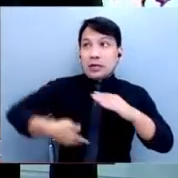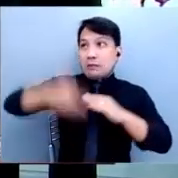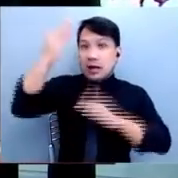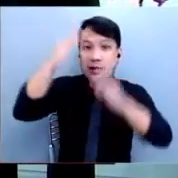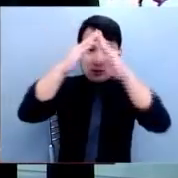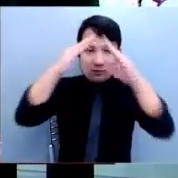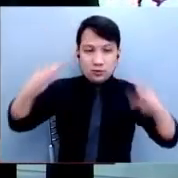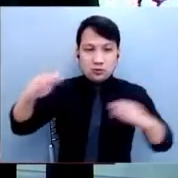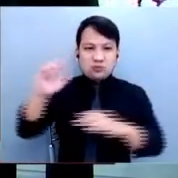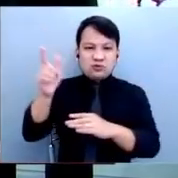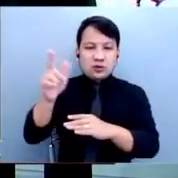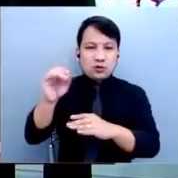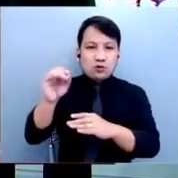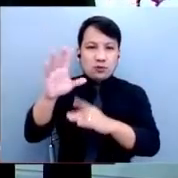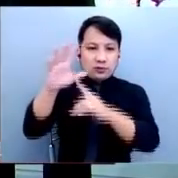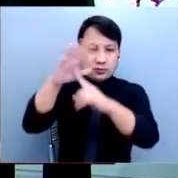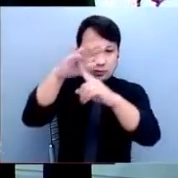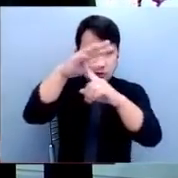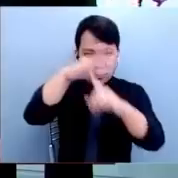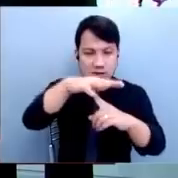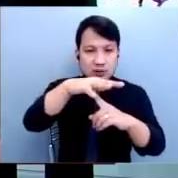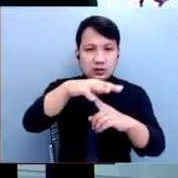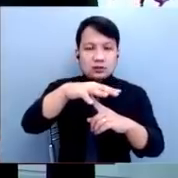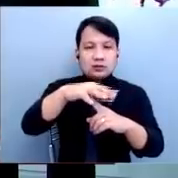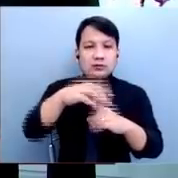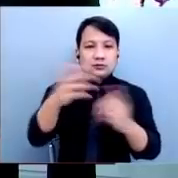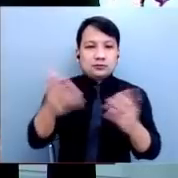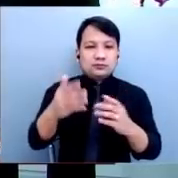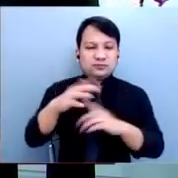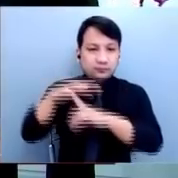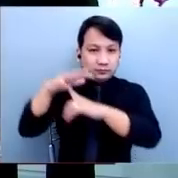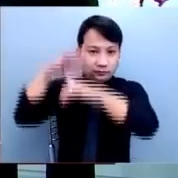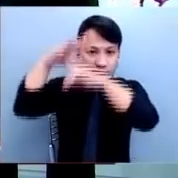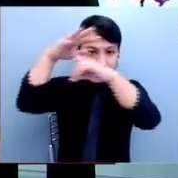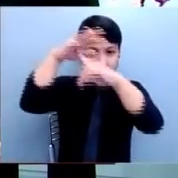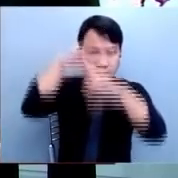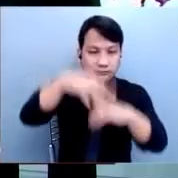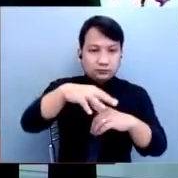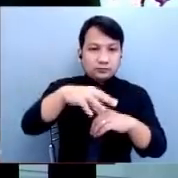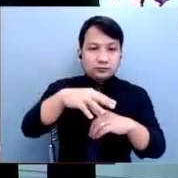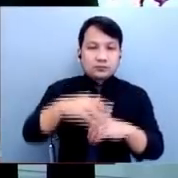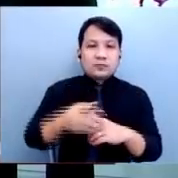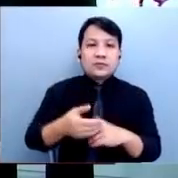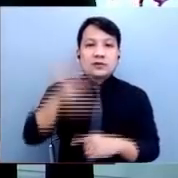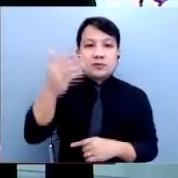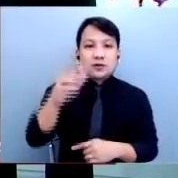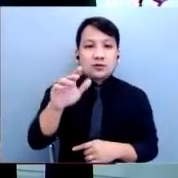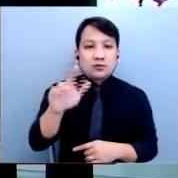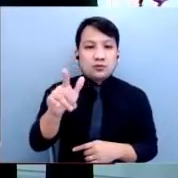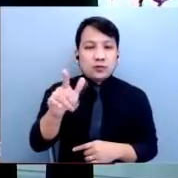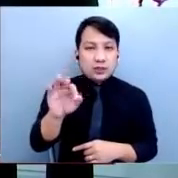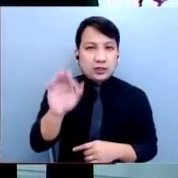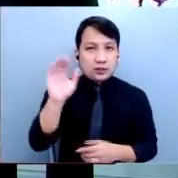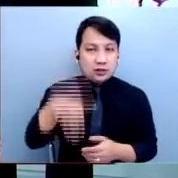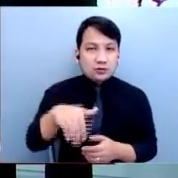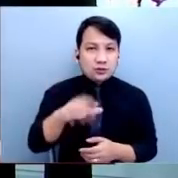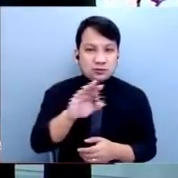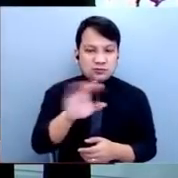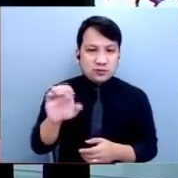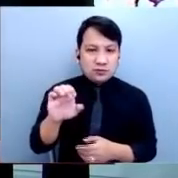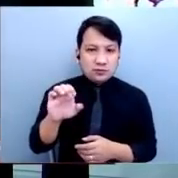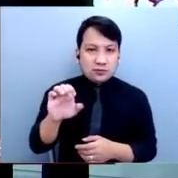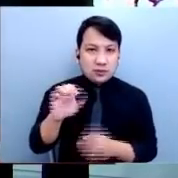2005 nang lumanding ang isang H125 Airbus sa ibabaw ng Mount Everest na may taas na 29,000 feet above sea